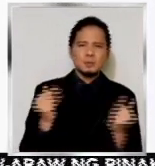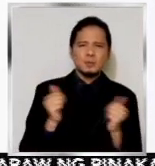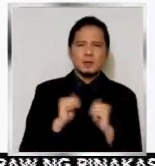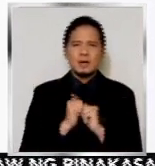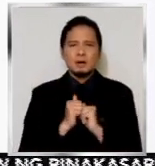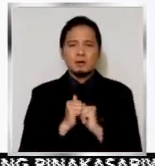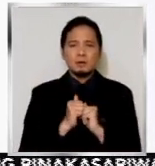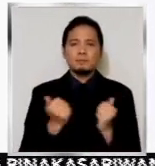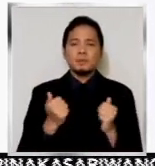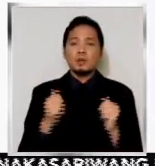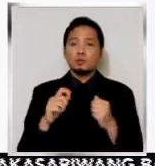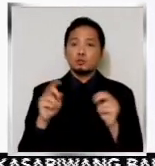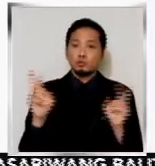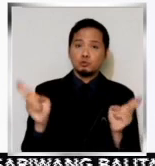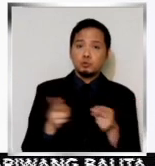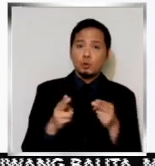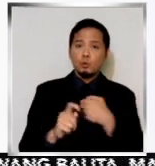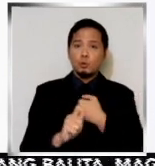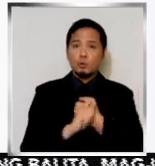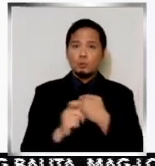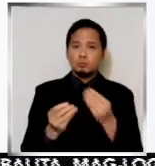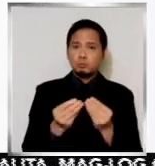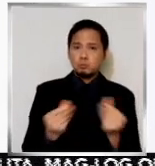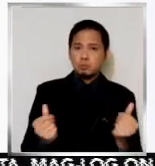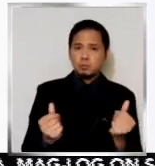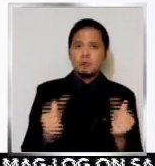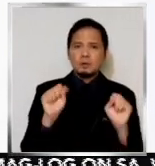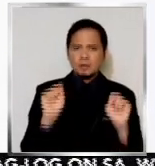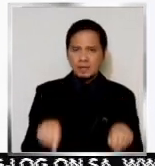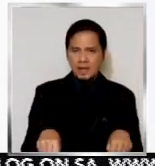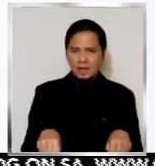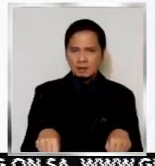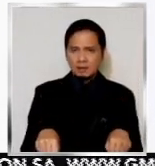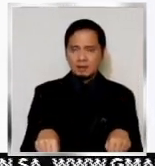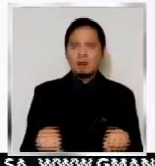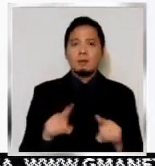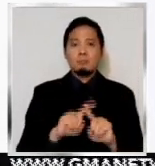short-term alternative solutions that it also creates